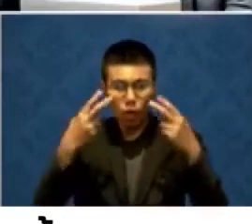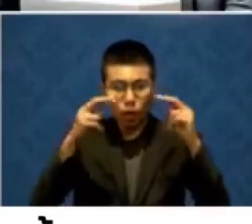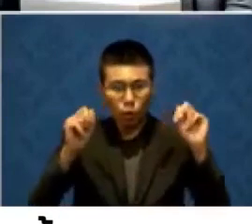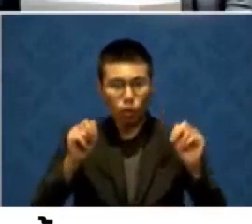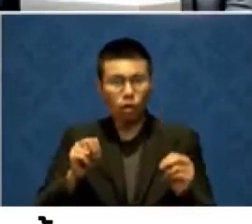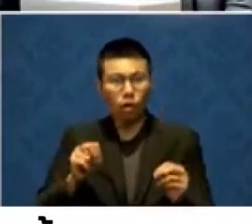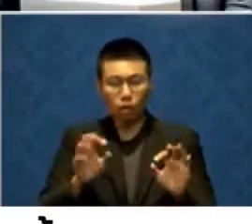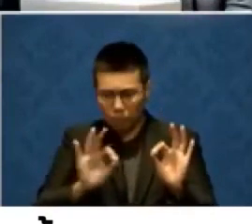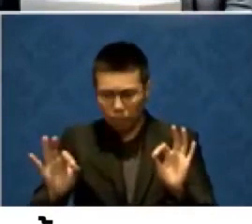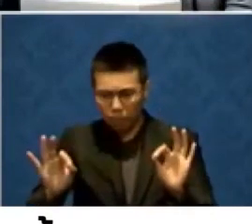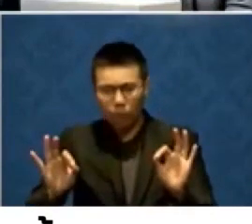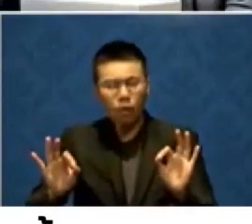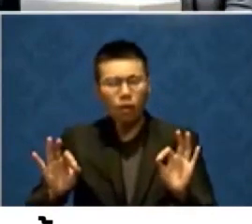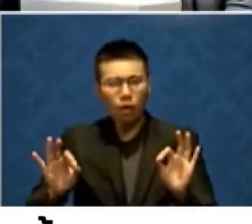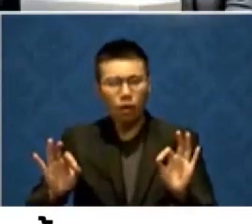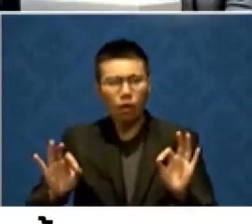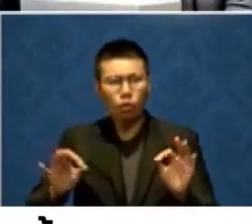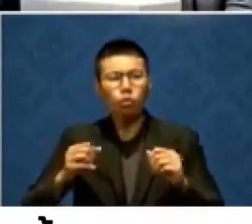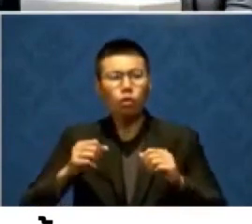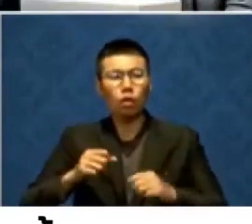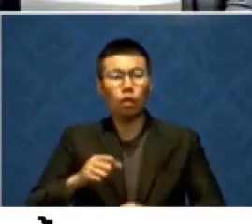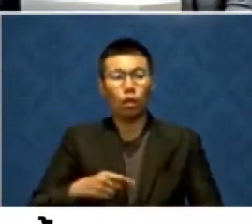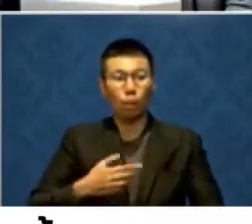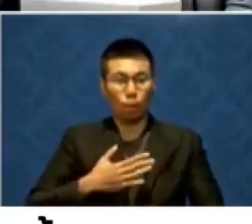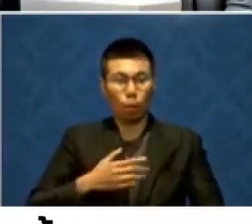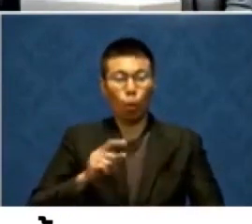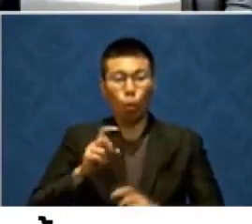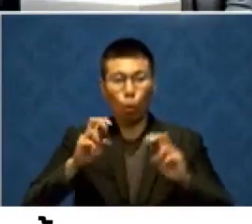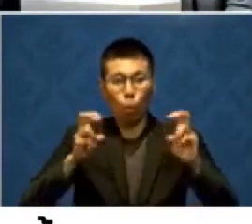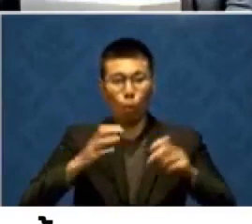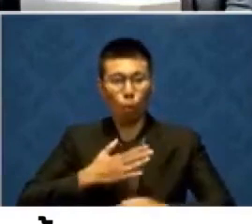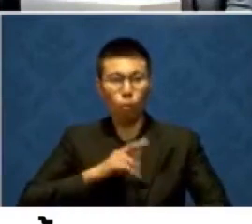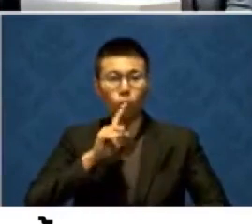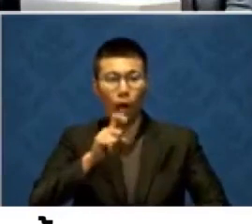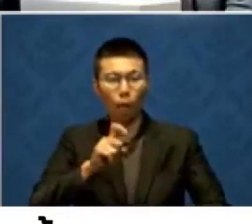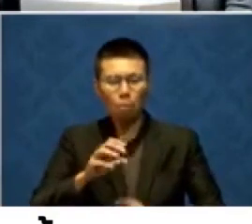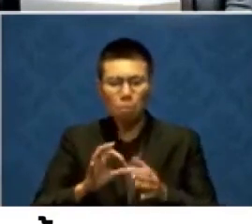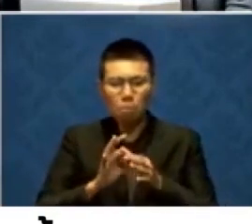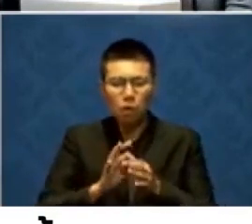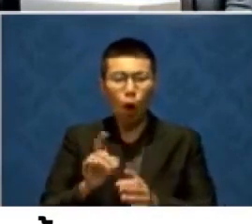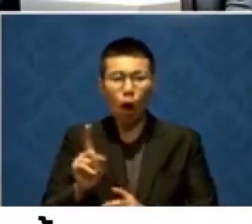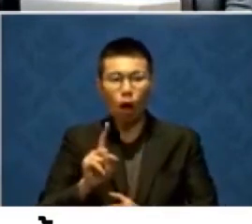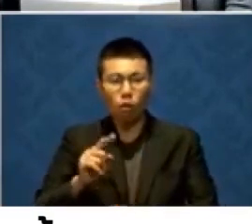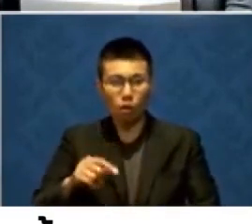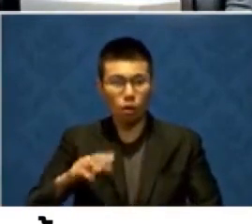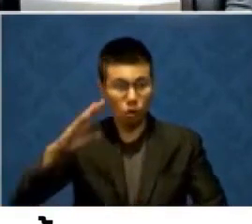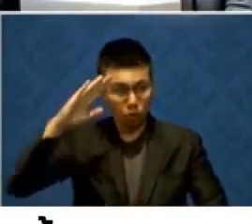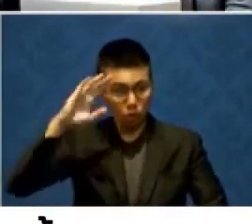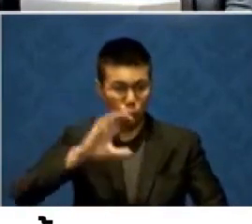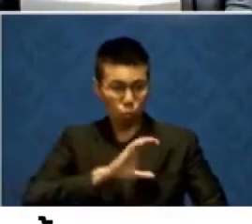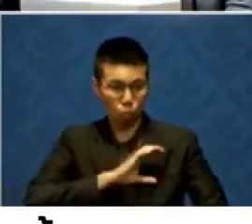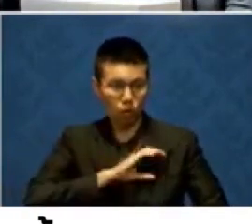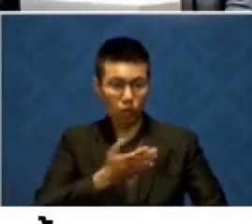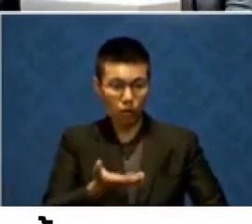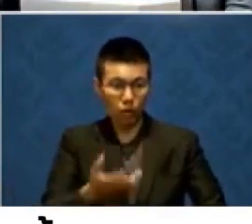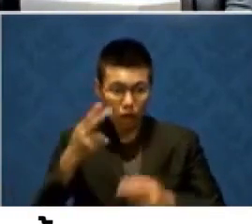เขียนลงไปในรายละเอียดว่าตกลงแล้วกระทู้ที่ผมถามในเรื่องของตำรวจท่านนายกรัฐมนตรีจะ